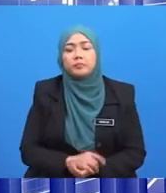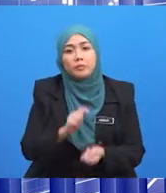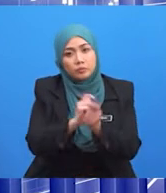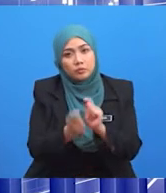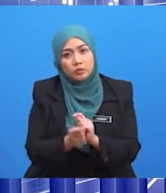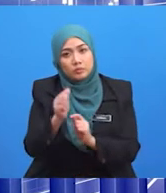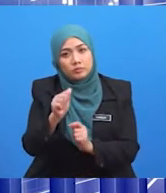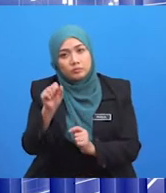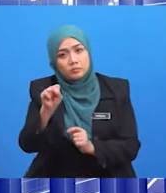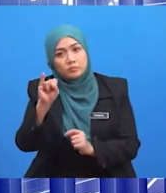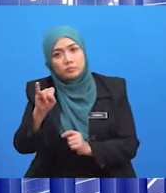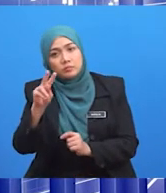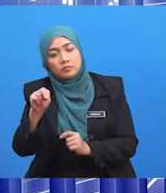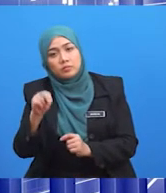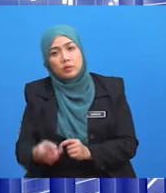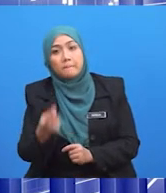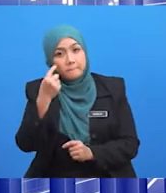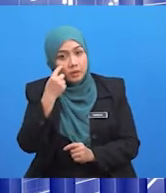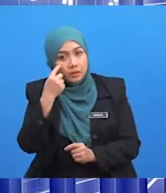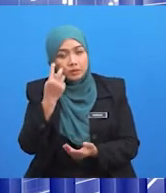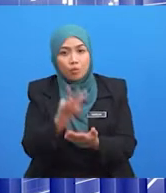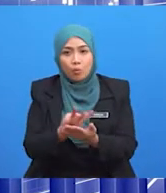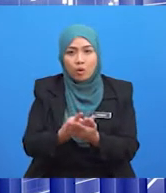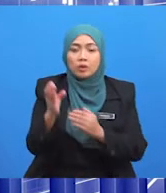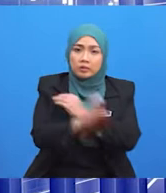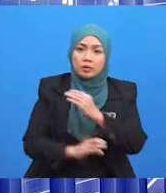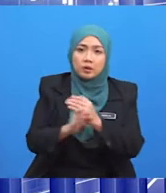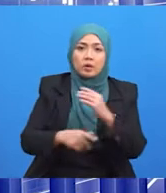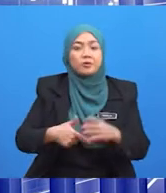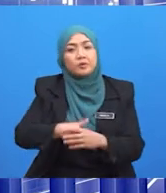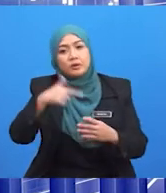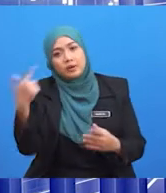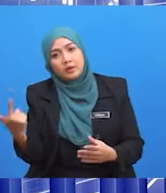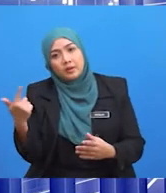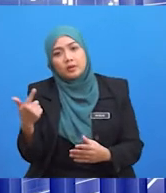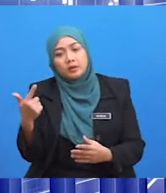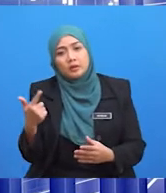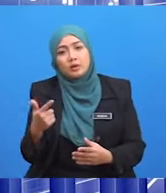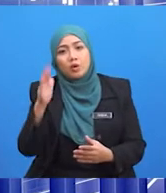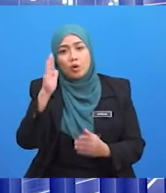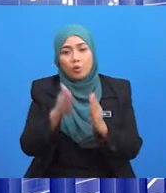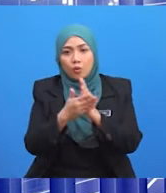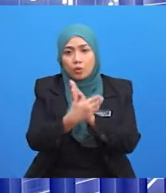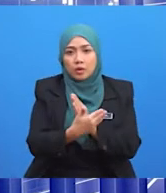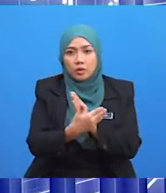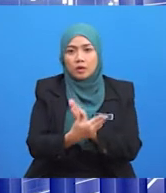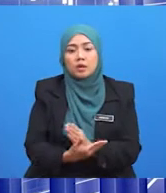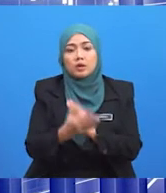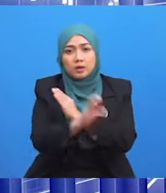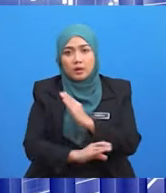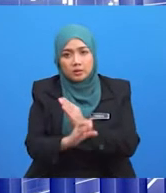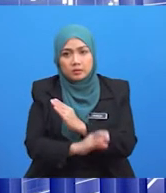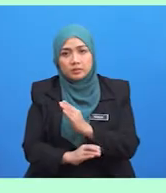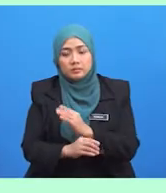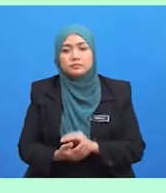Pertukaran asing pula ialah mata wang negara lain yang dimiliki oleh sesebuah negara.